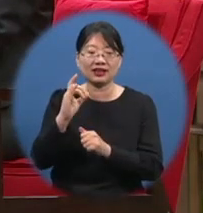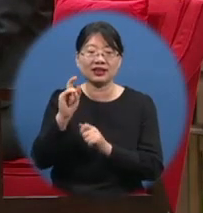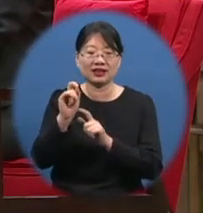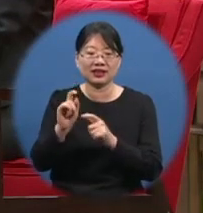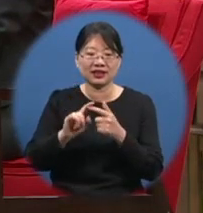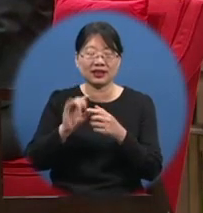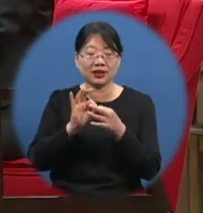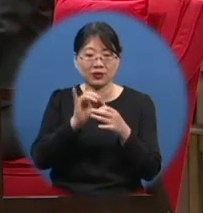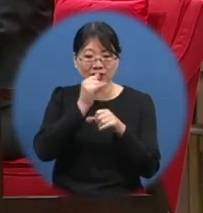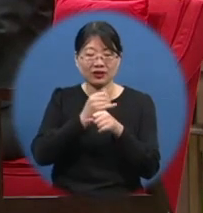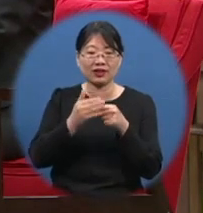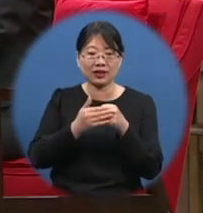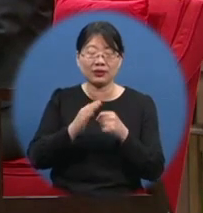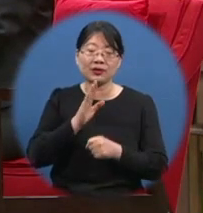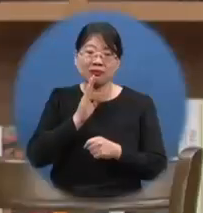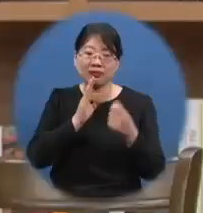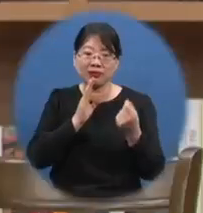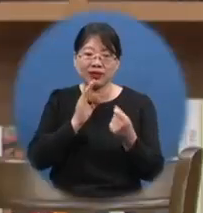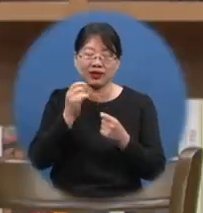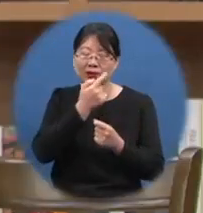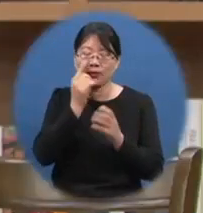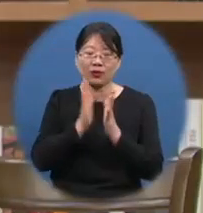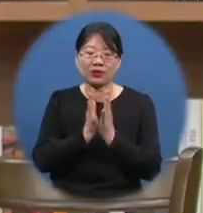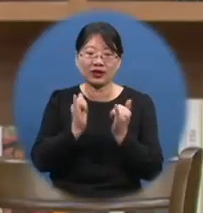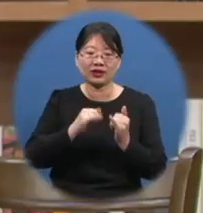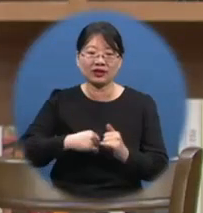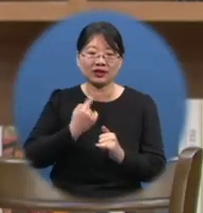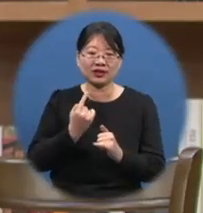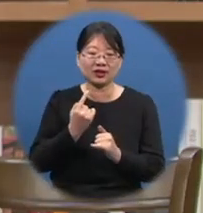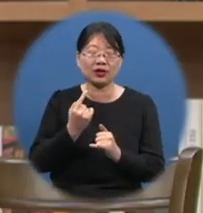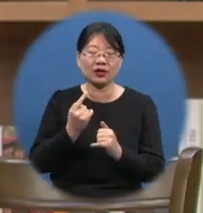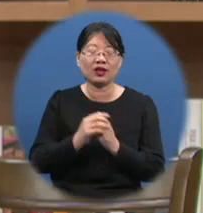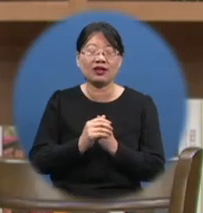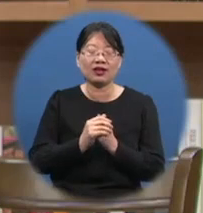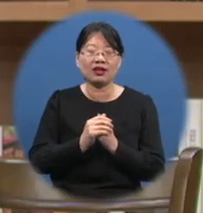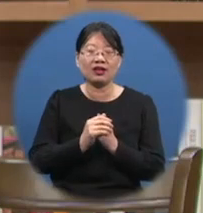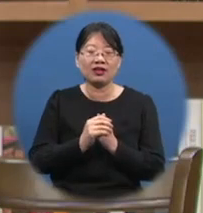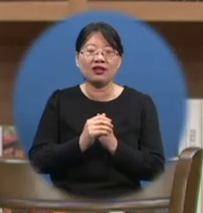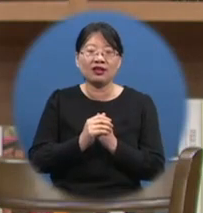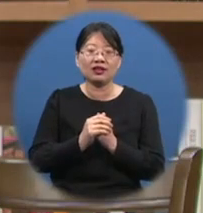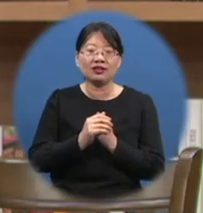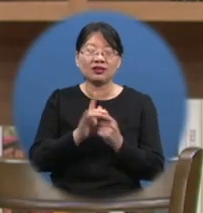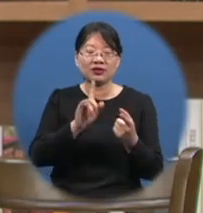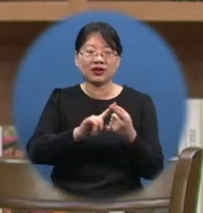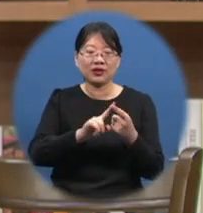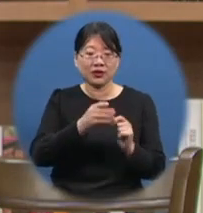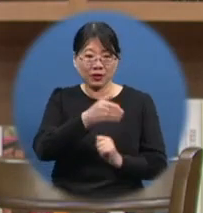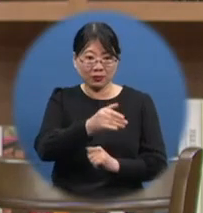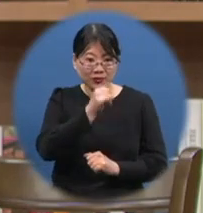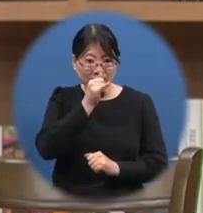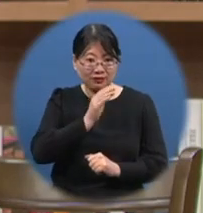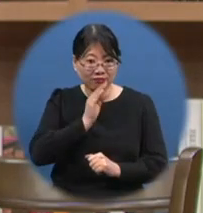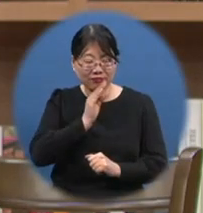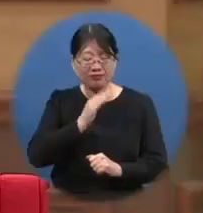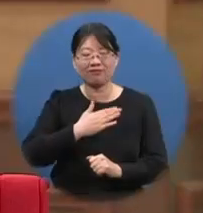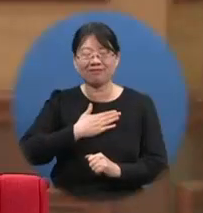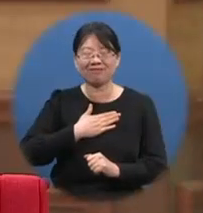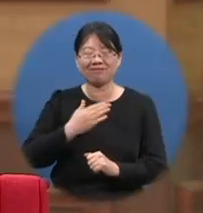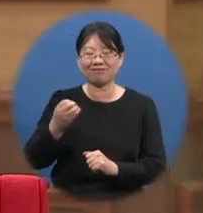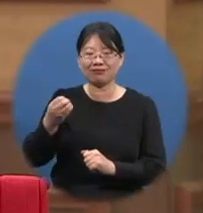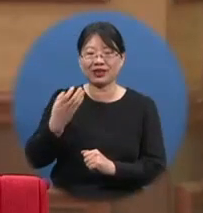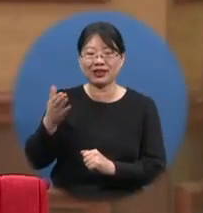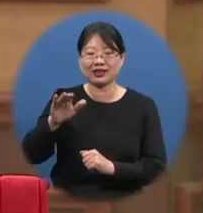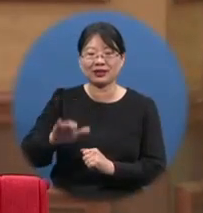업계에 계속 계셨으니까 그렇습니다. 네. 예. 그리고 본인 스스로도 소프트웨어 전문가시고 뭐 전문가라 그럽니다만은